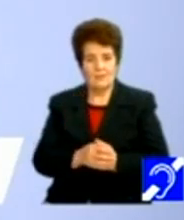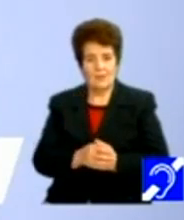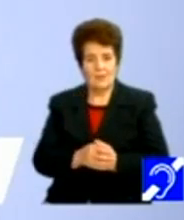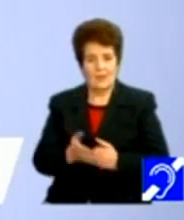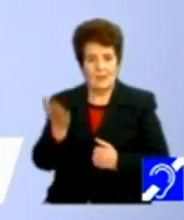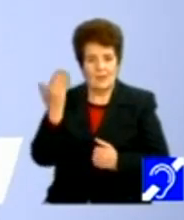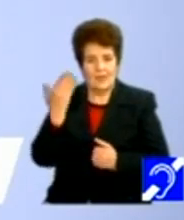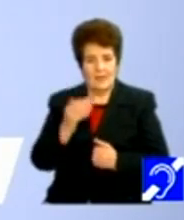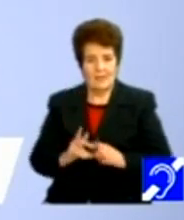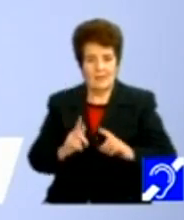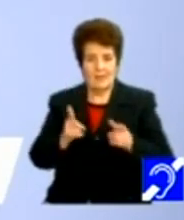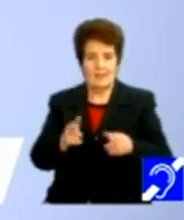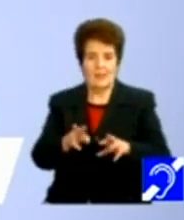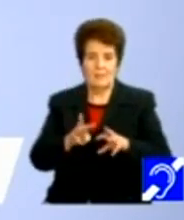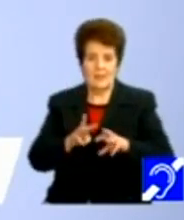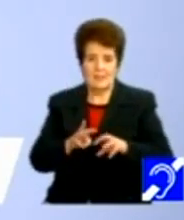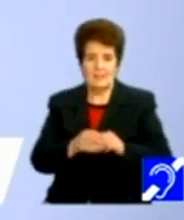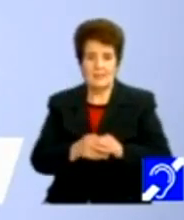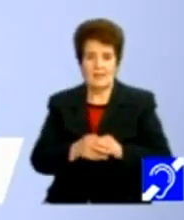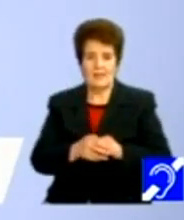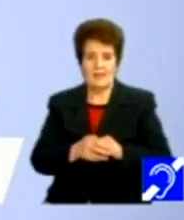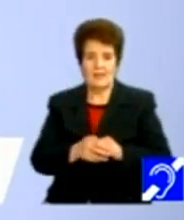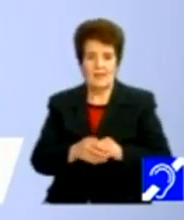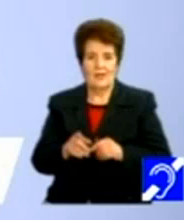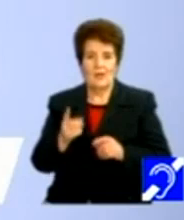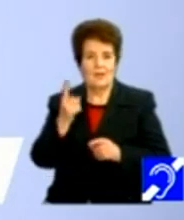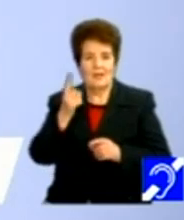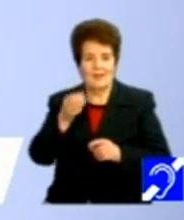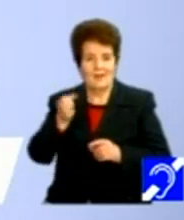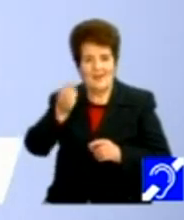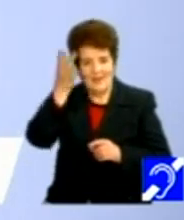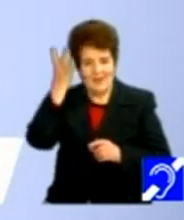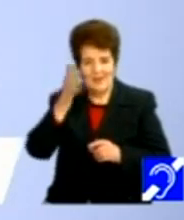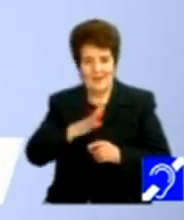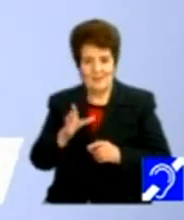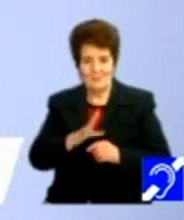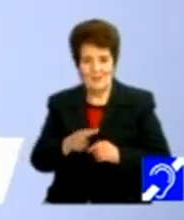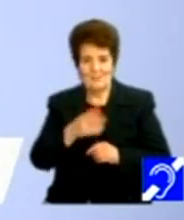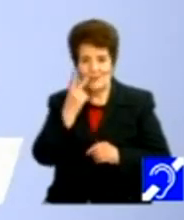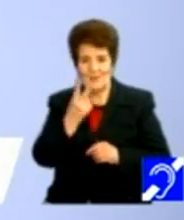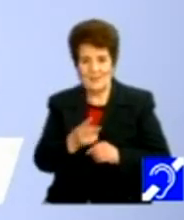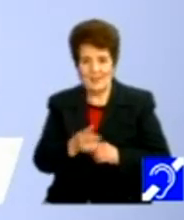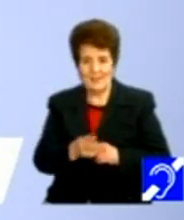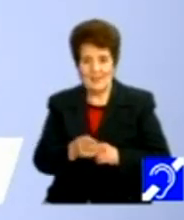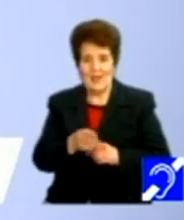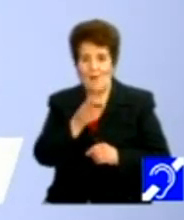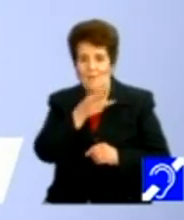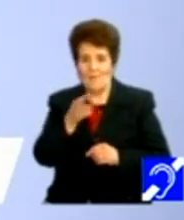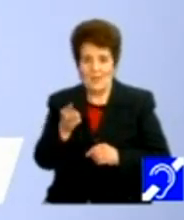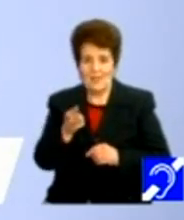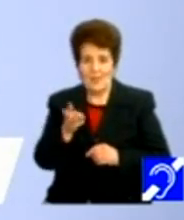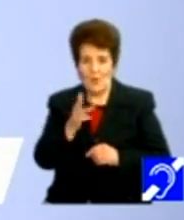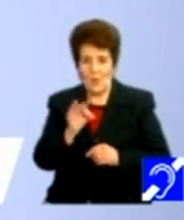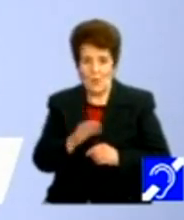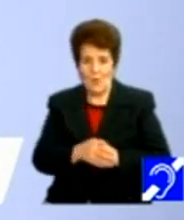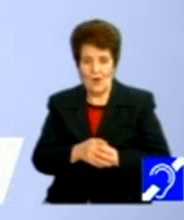Eu, înainte de a intra în minister, n-aveam niciun fir alb. Și dacă vă uitați imaginele video atunci când am deconspirat